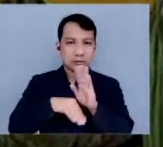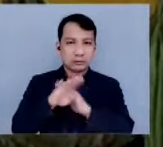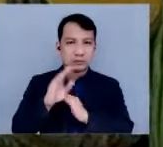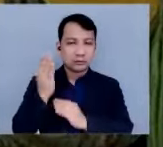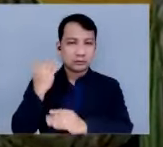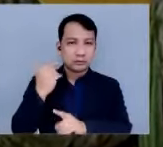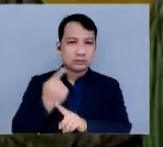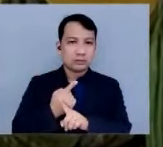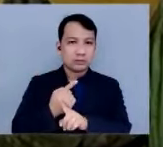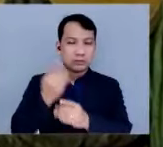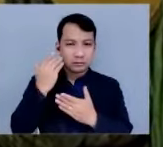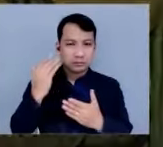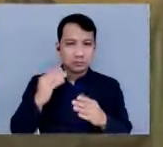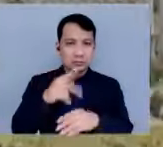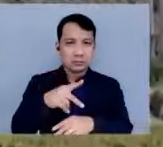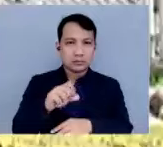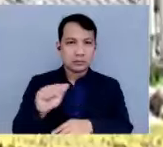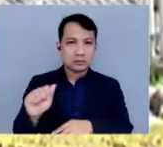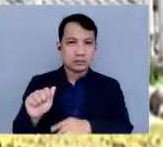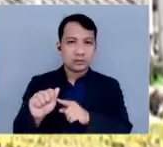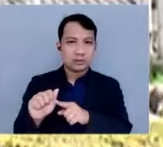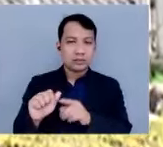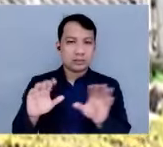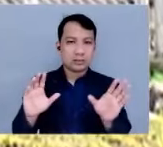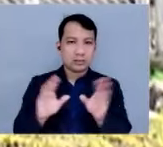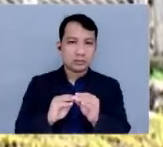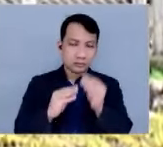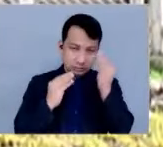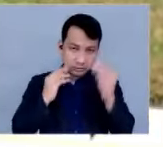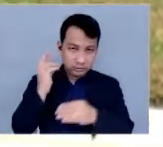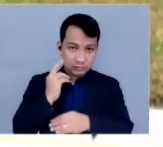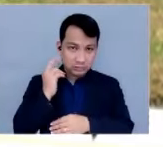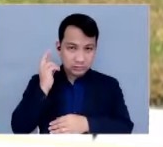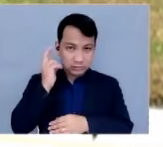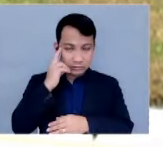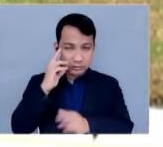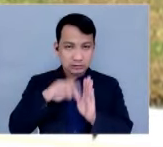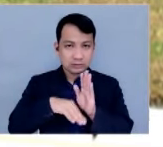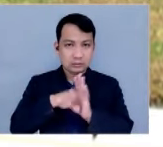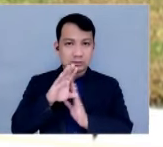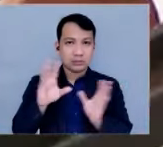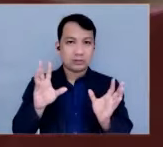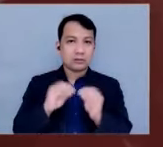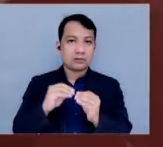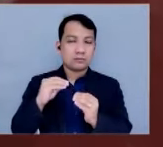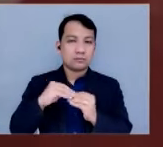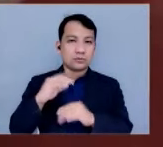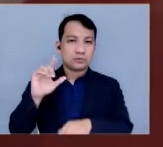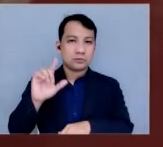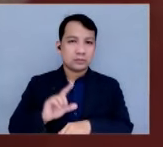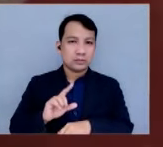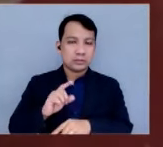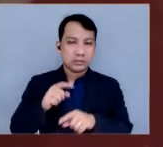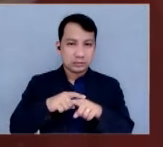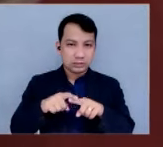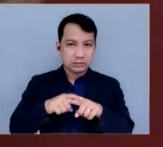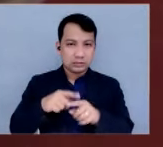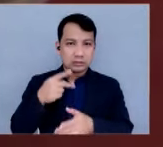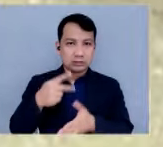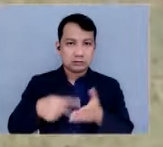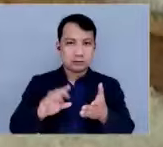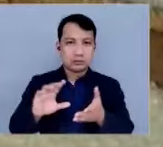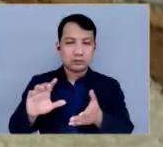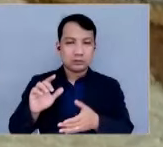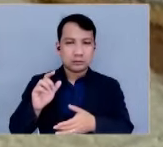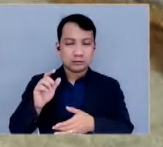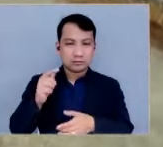ayon sa Philippine statistics authority kabilang daw sa dahilan ng pagbagal ng inflation ay ang mas mababang singil sa kuryente at presyo ng gasolina bahagya